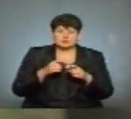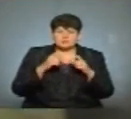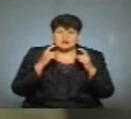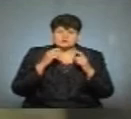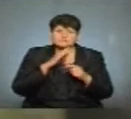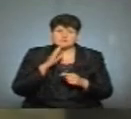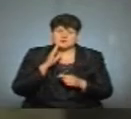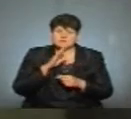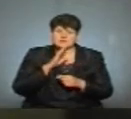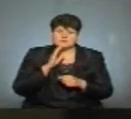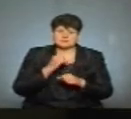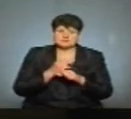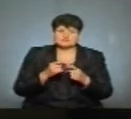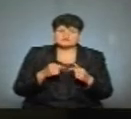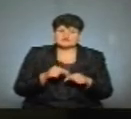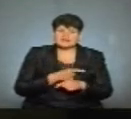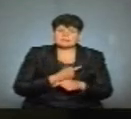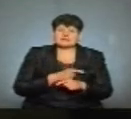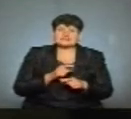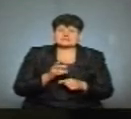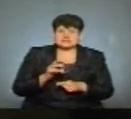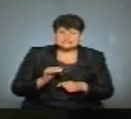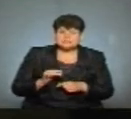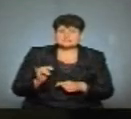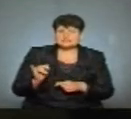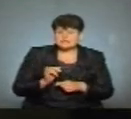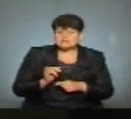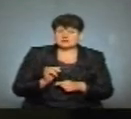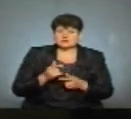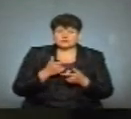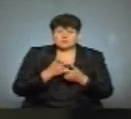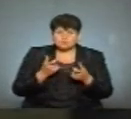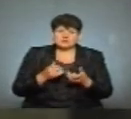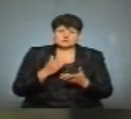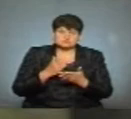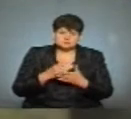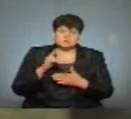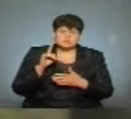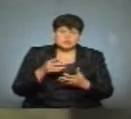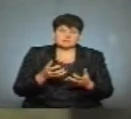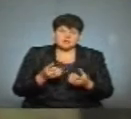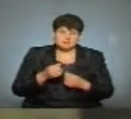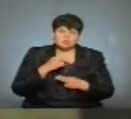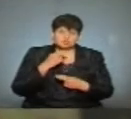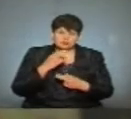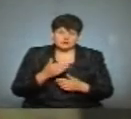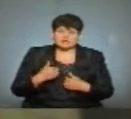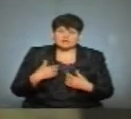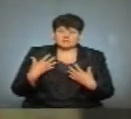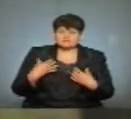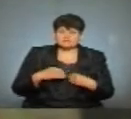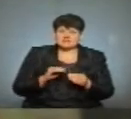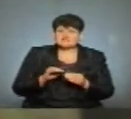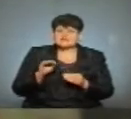мами. У мене мама працює в сфері медицини, відповідно, інформацію володію і приймаю її до уваги. Я вже